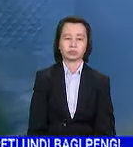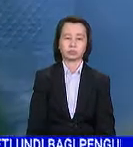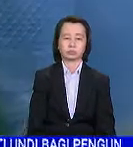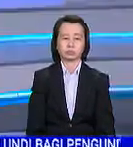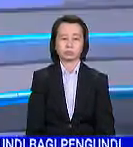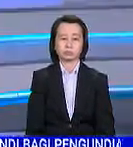hai hai